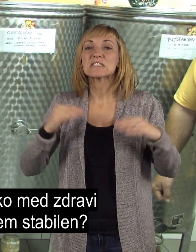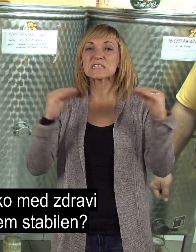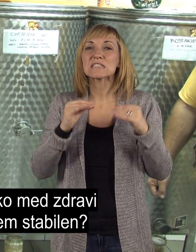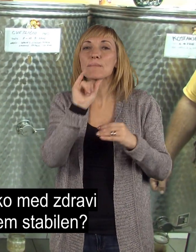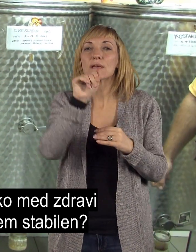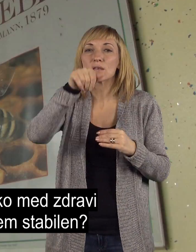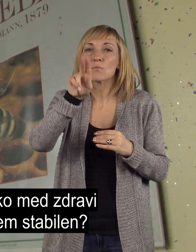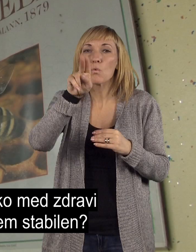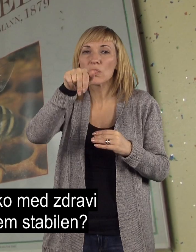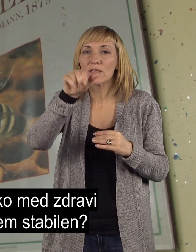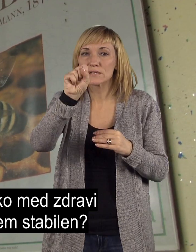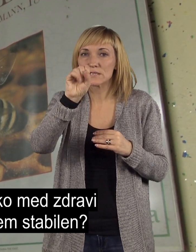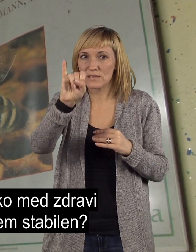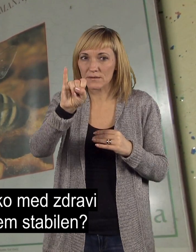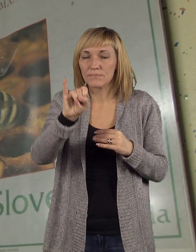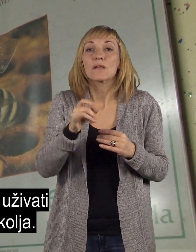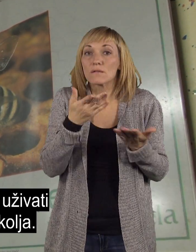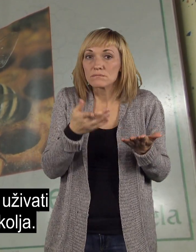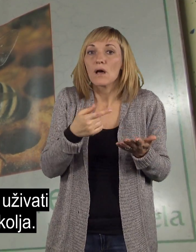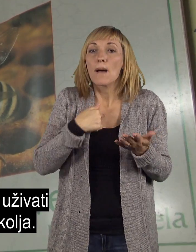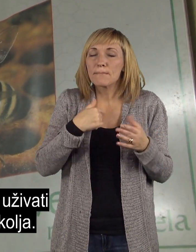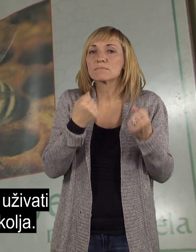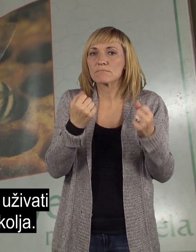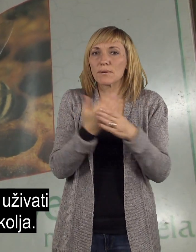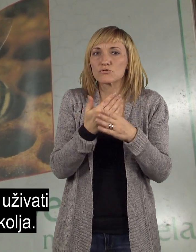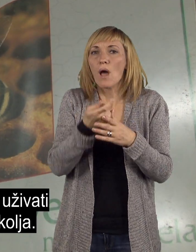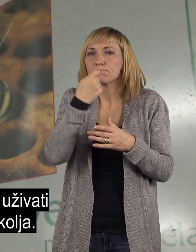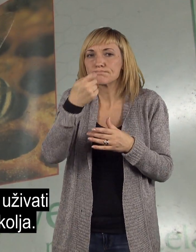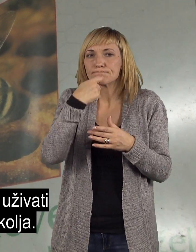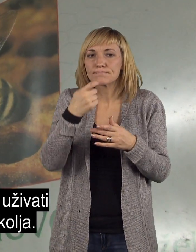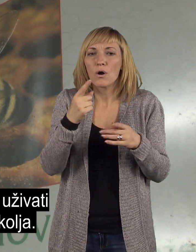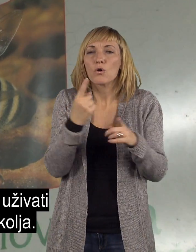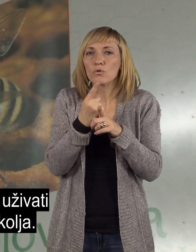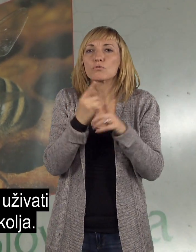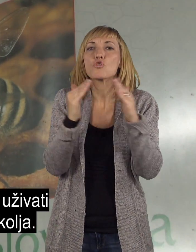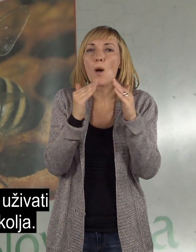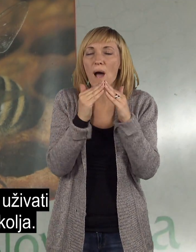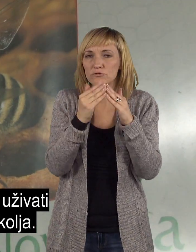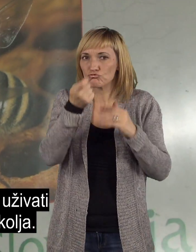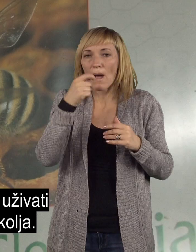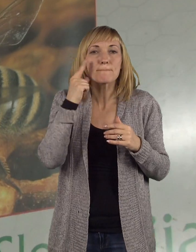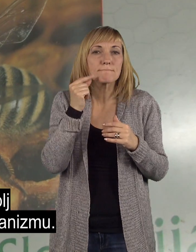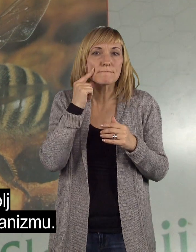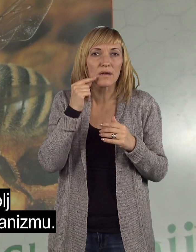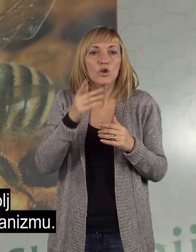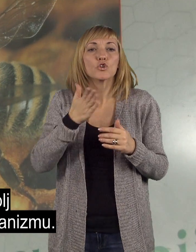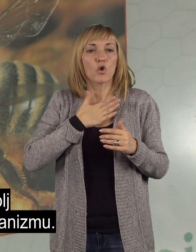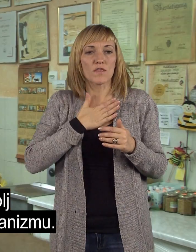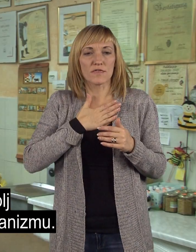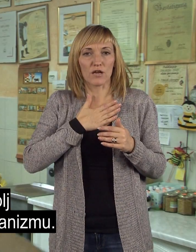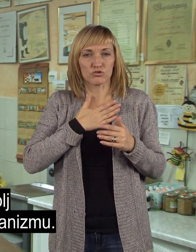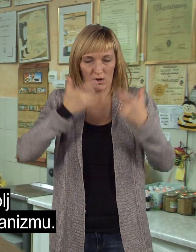opišete zdravilne moči medu? Glejte, za med se sploh priporoča, da se uživa med, ko je predelan v domačem okolju, kajti to je cela